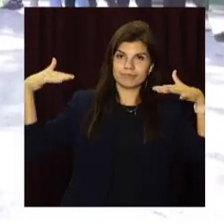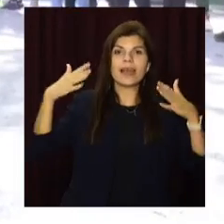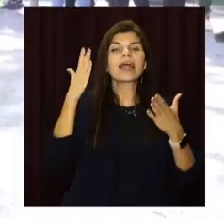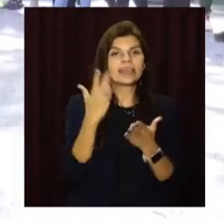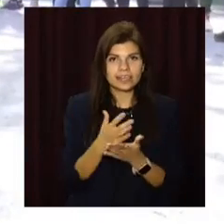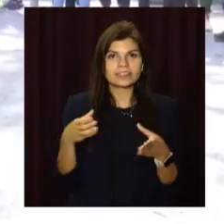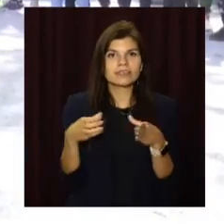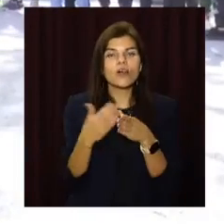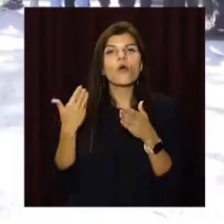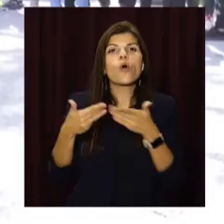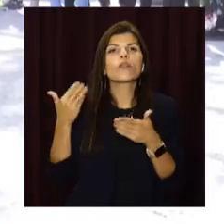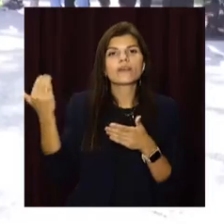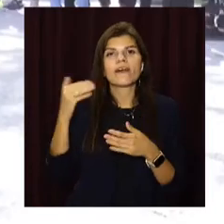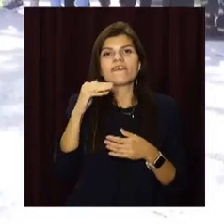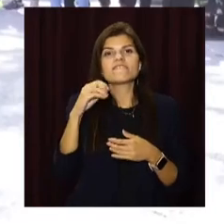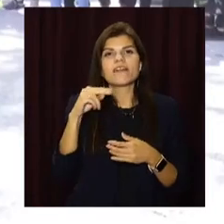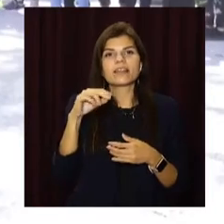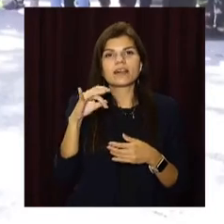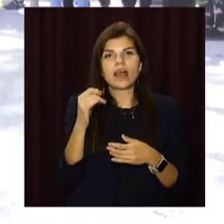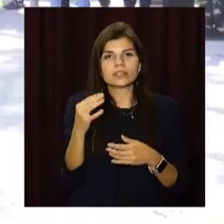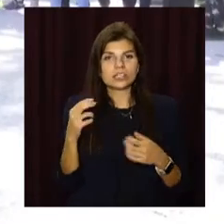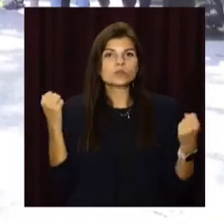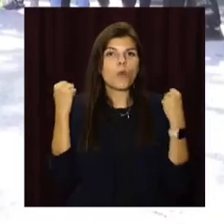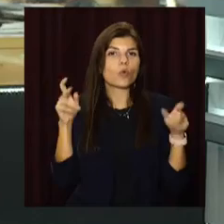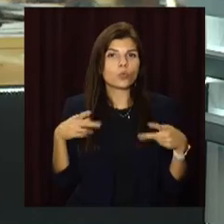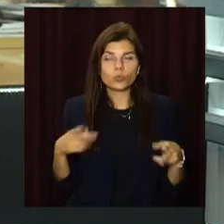федерації, проводять спортивні клуби.